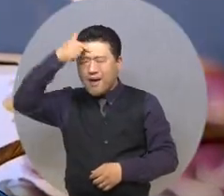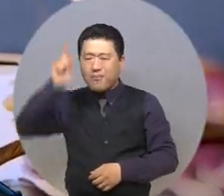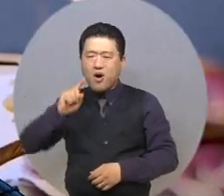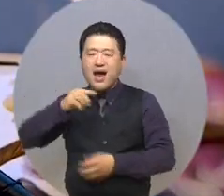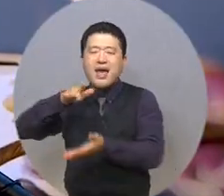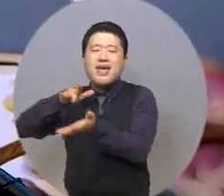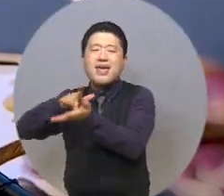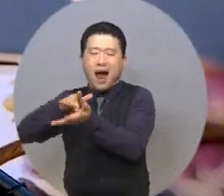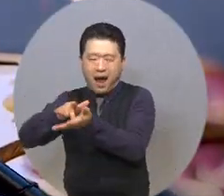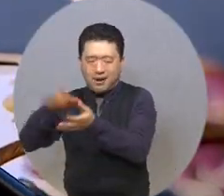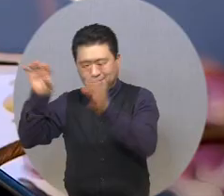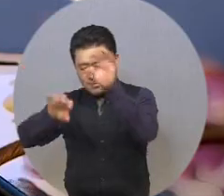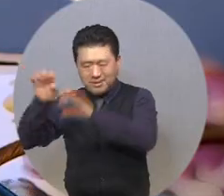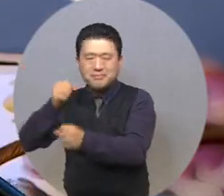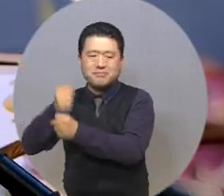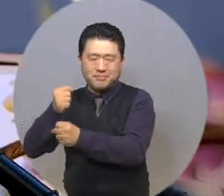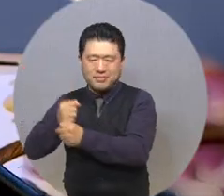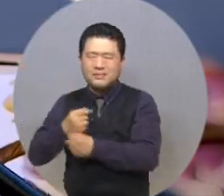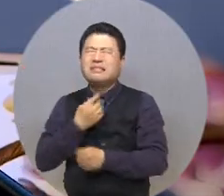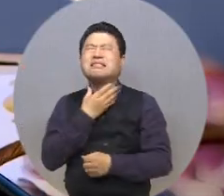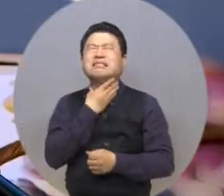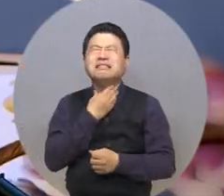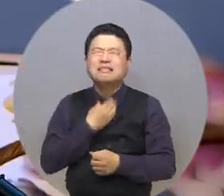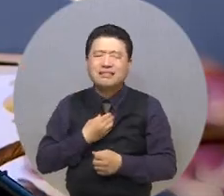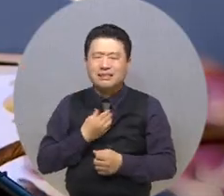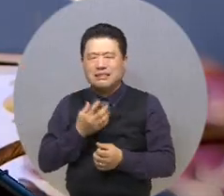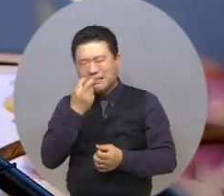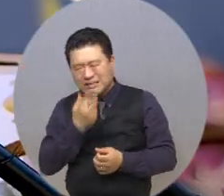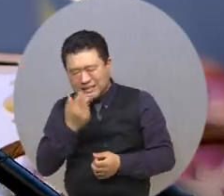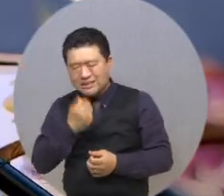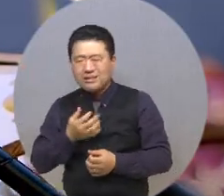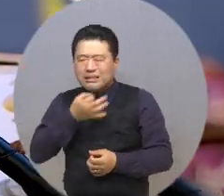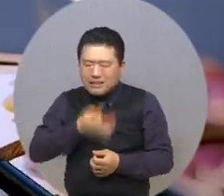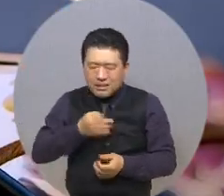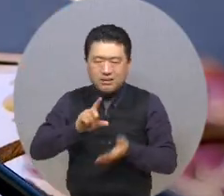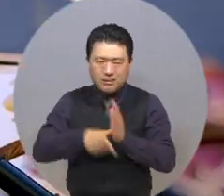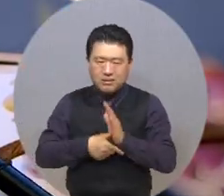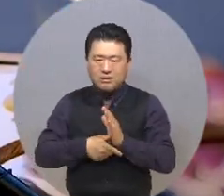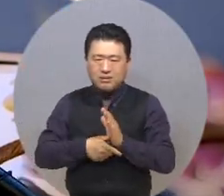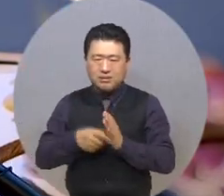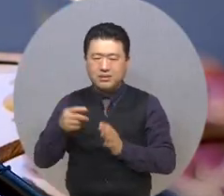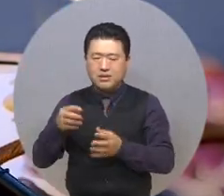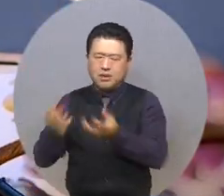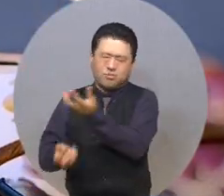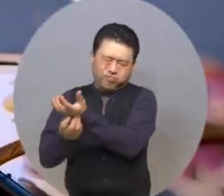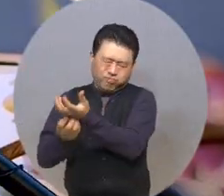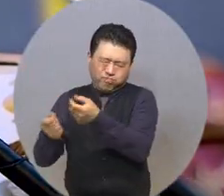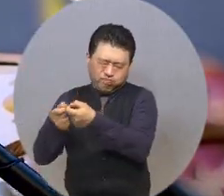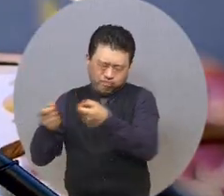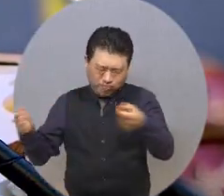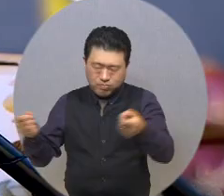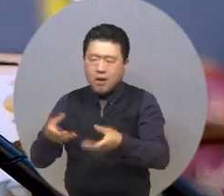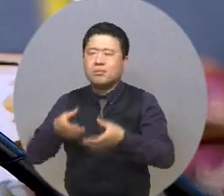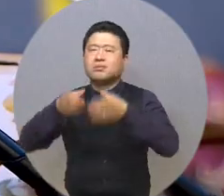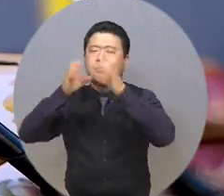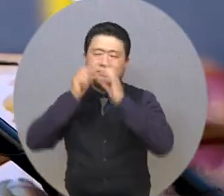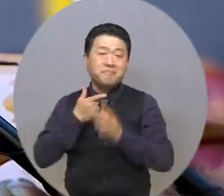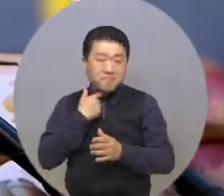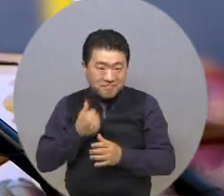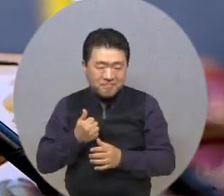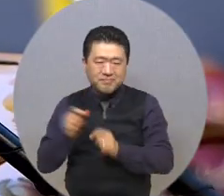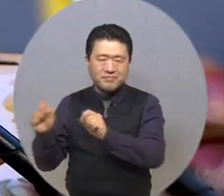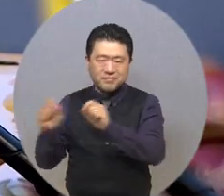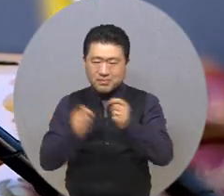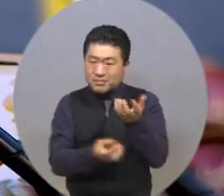먹던 거예요. 그래서 기관지, 기침, 감기 이렇게 안 좋으신 분들이 다려서 먹었거든요. 근데 저희는